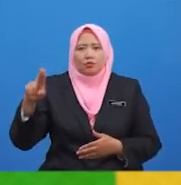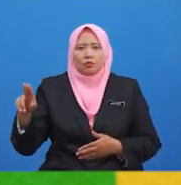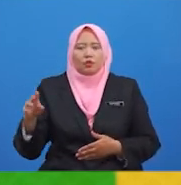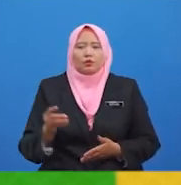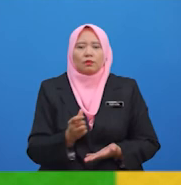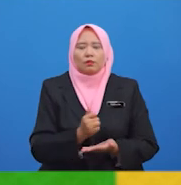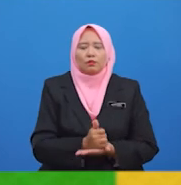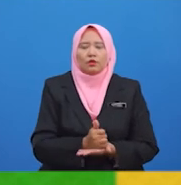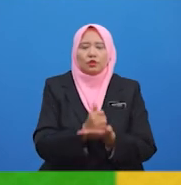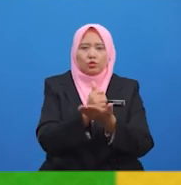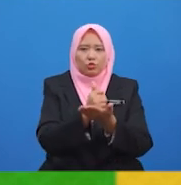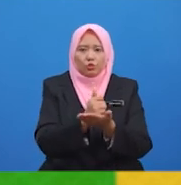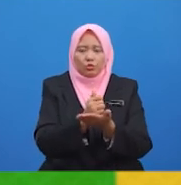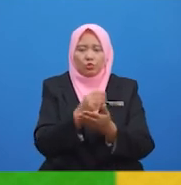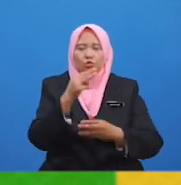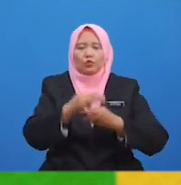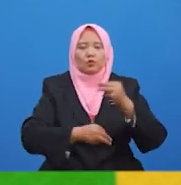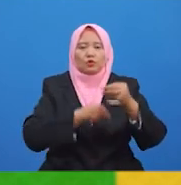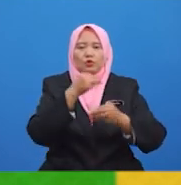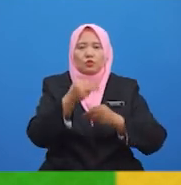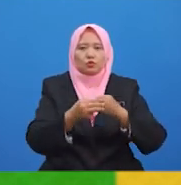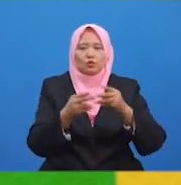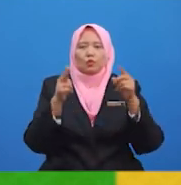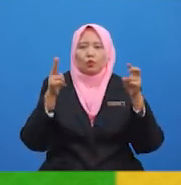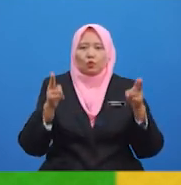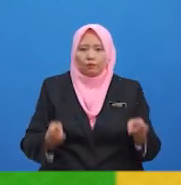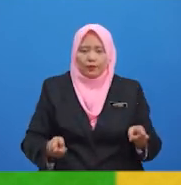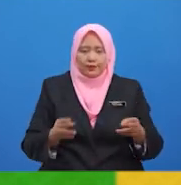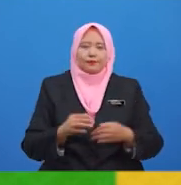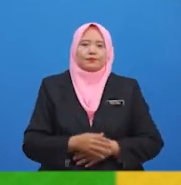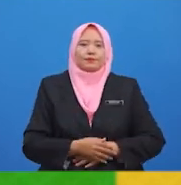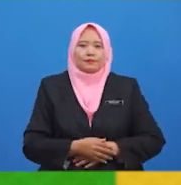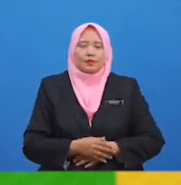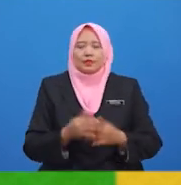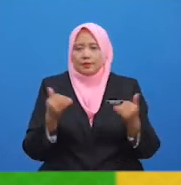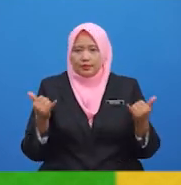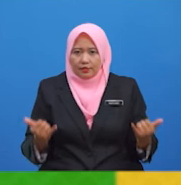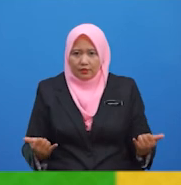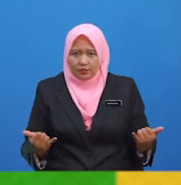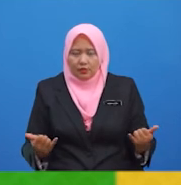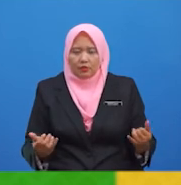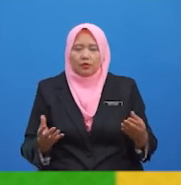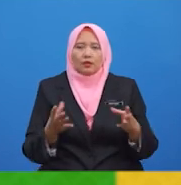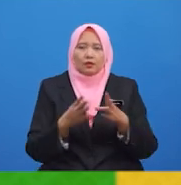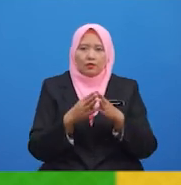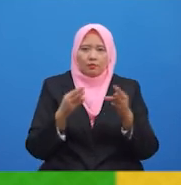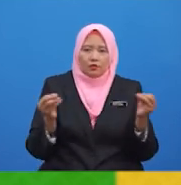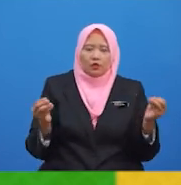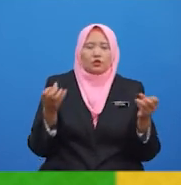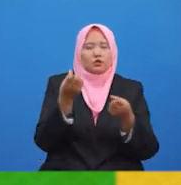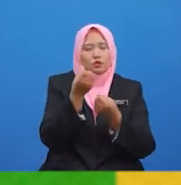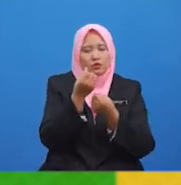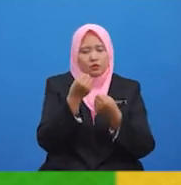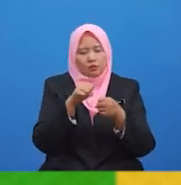umatnya. Baiklah murid-murid, kelas kita sudah sampai ke penghujungnya. Semoga apa yang dipelajari